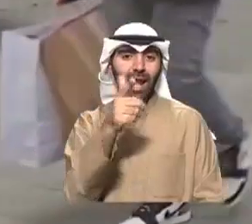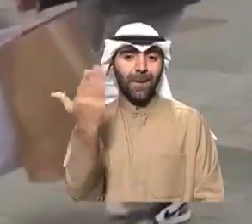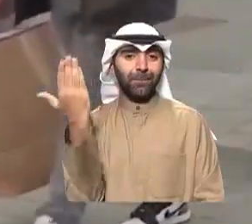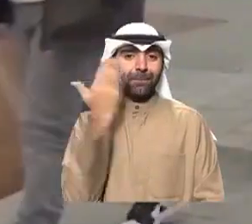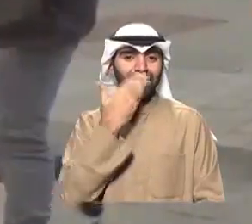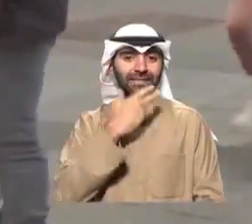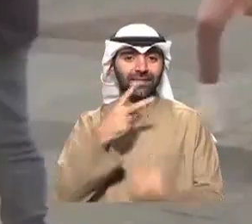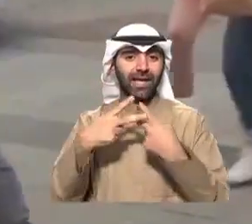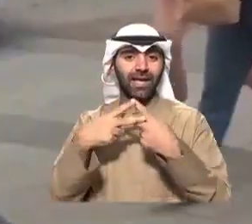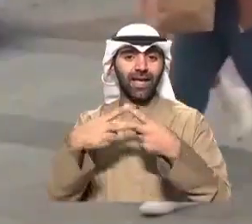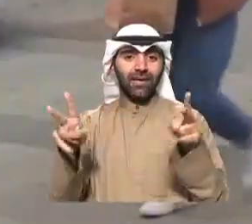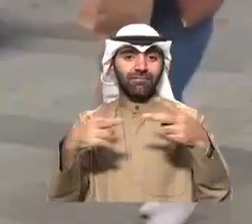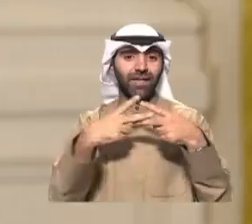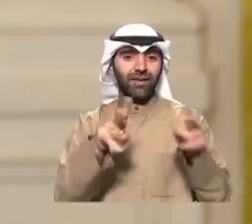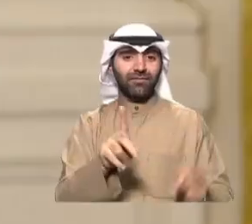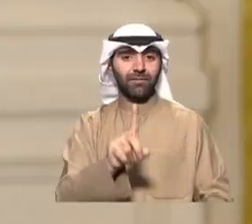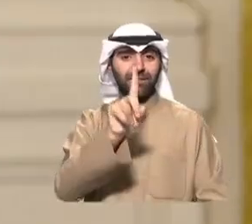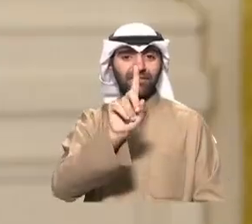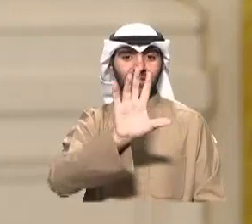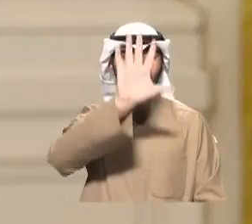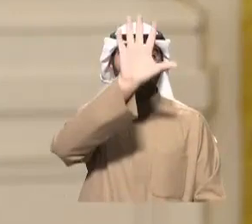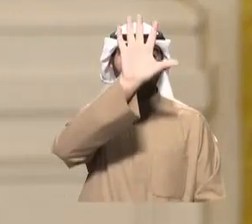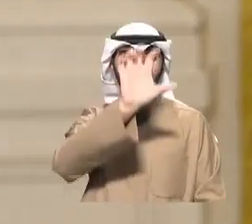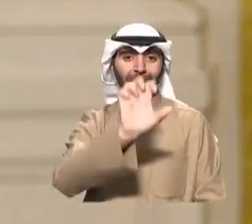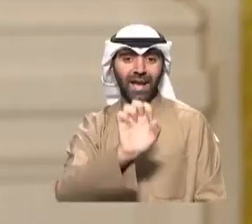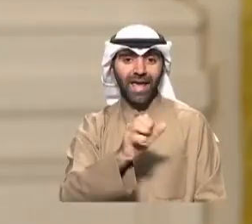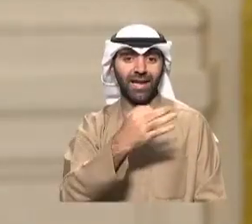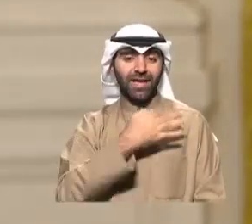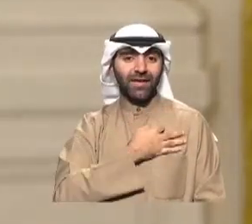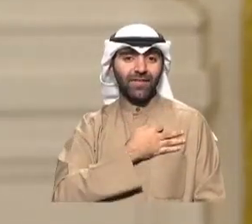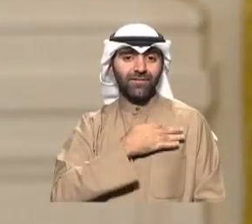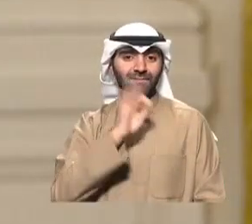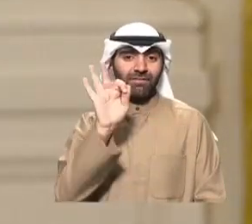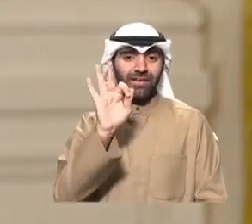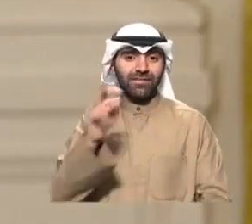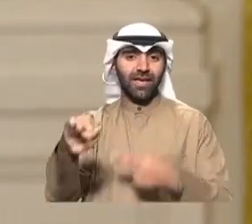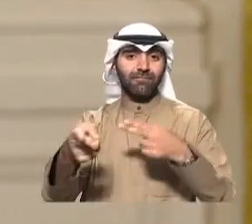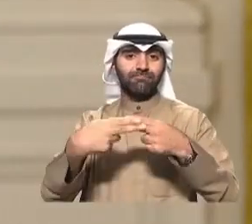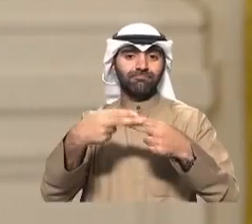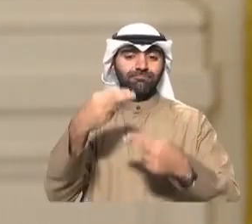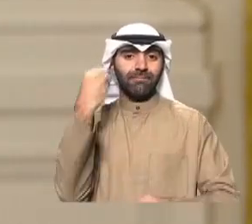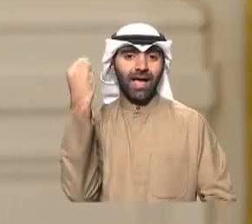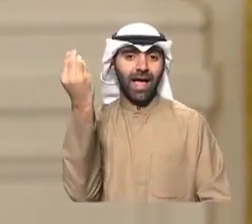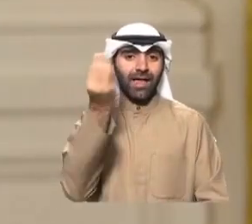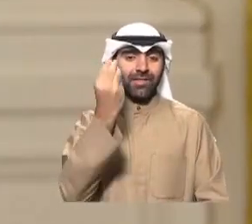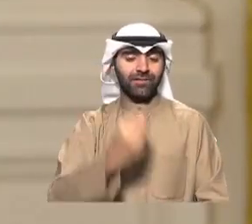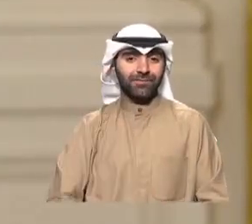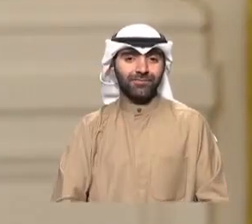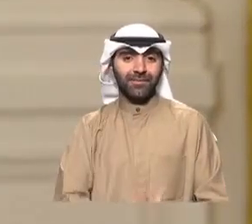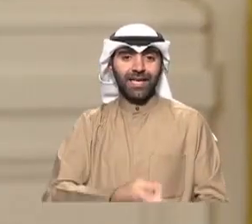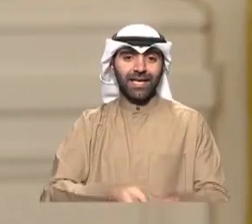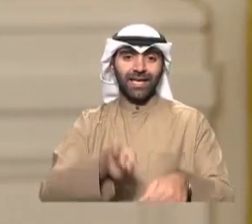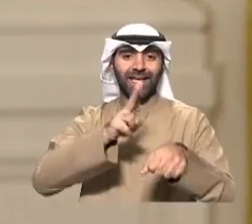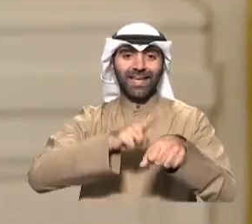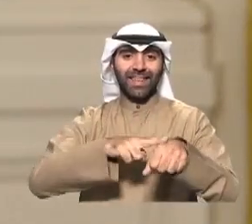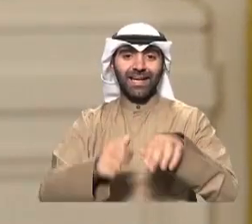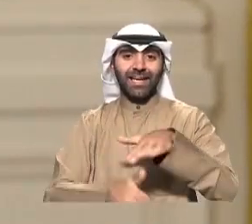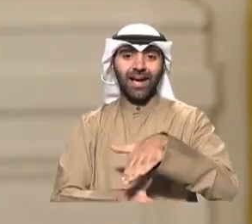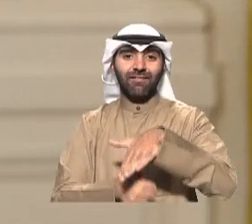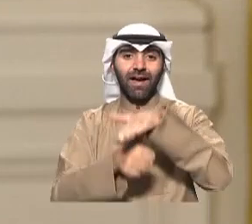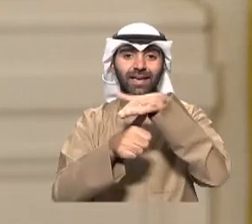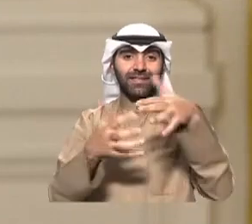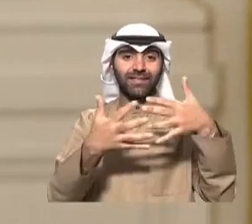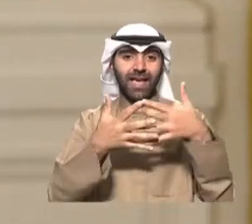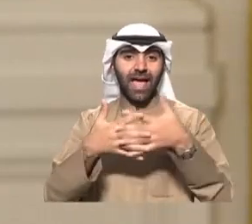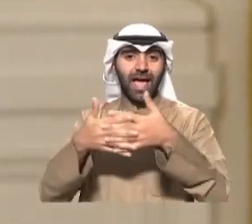وفي الولايات المتحدة الأمريكية، قال الرئيس الأمريكي جو بايدن أن 65% من الأمريكيين